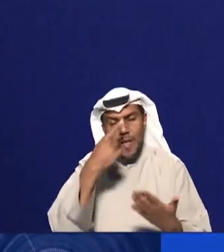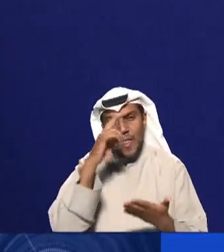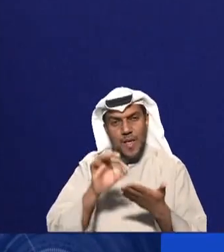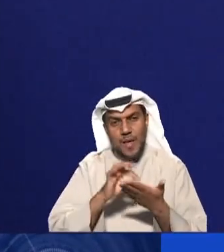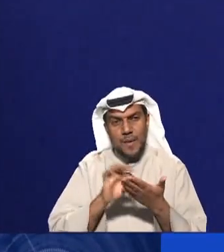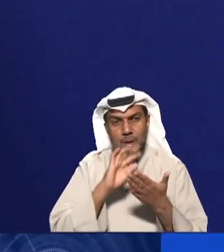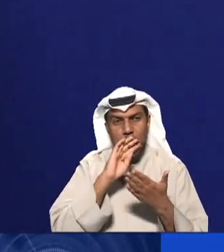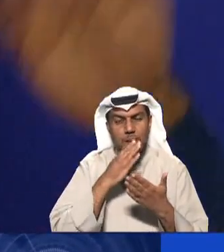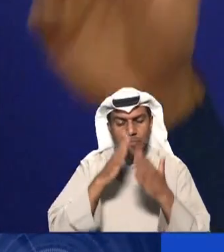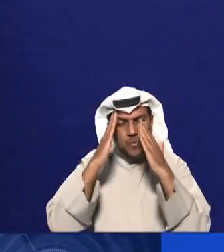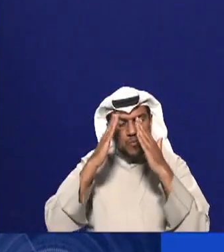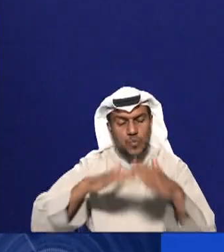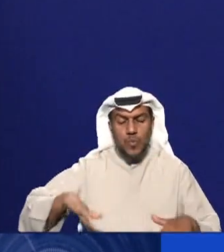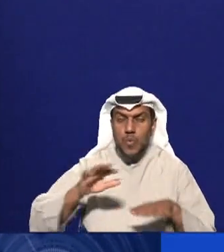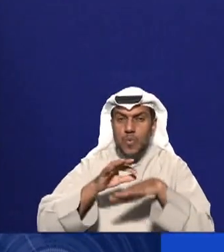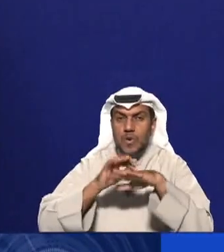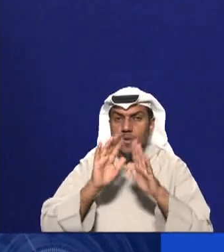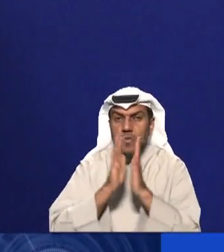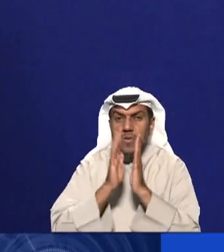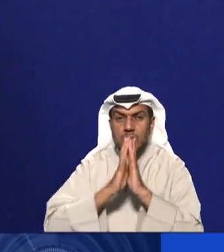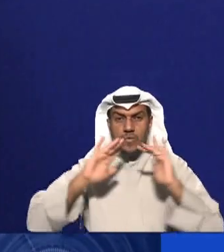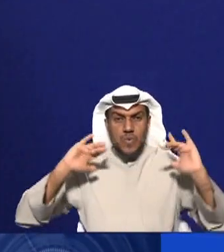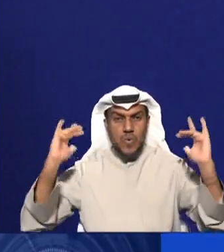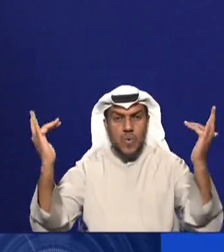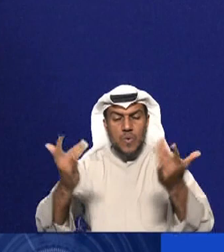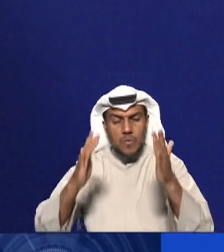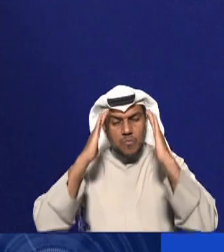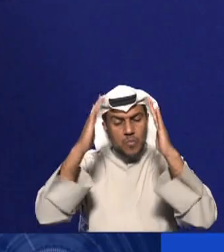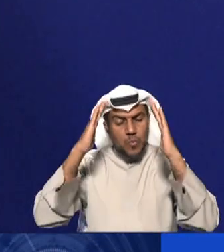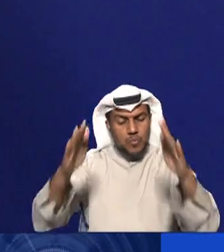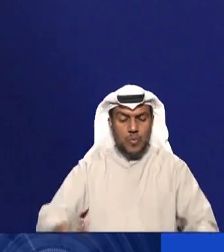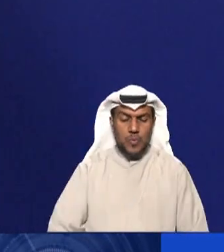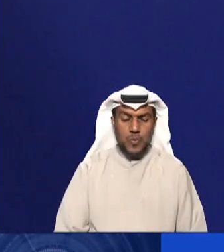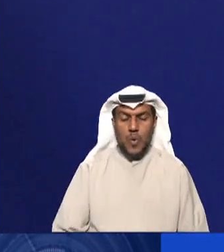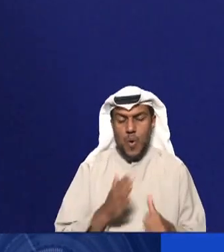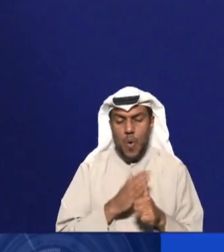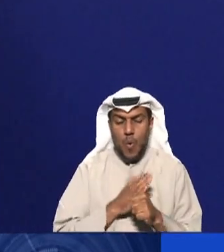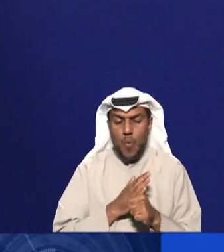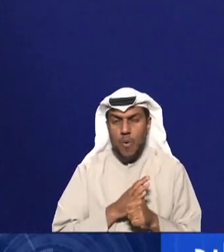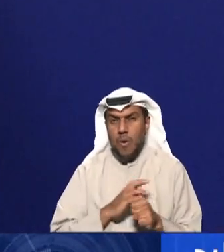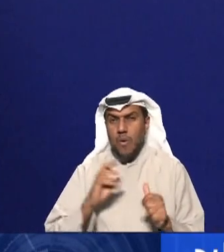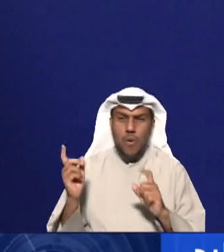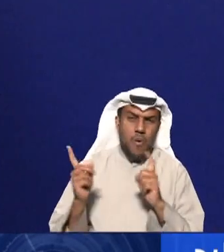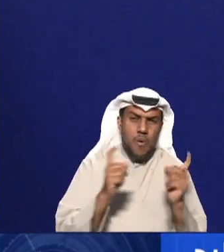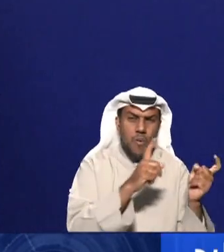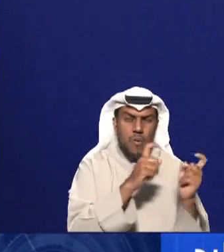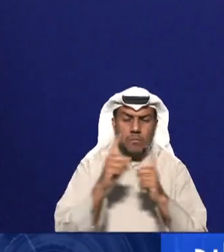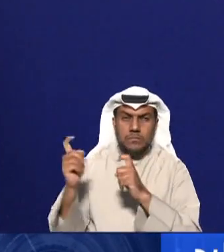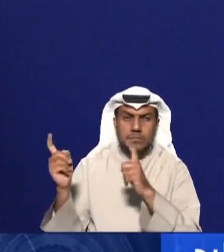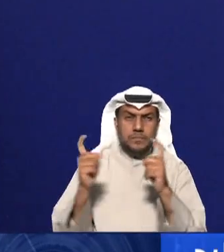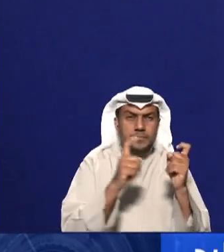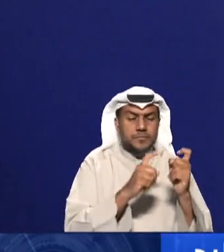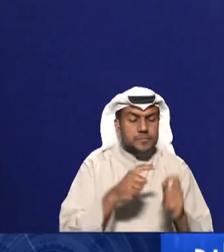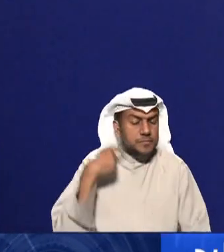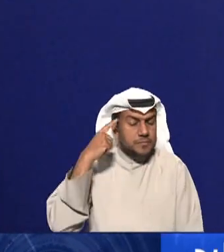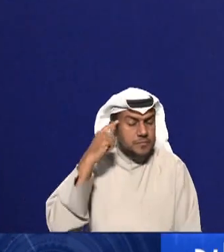على مشكور الجمهور على الحضور الطيب هذا. والشوط الأول ما كنا يعني تقريبا ما مو حاسبين